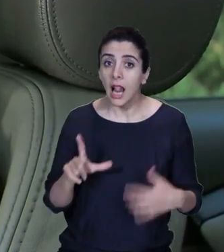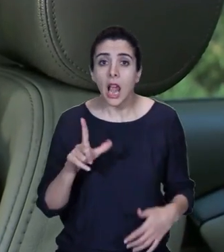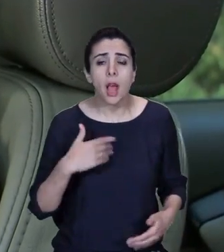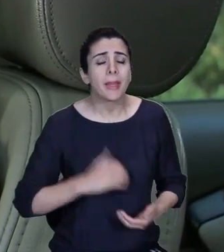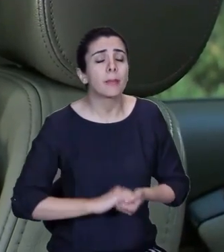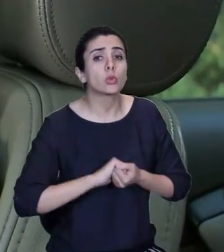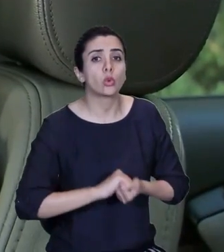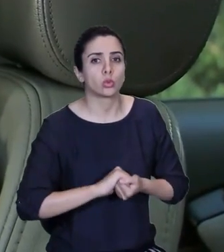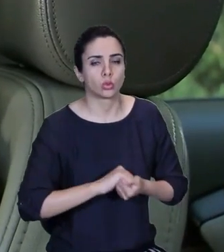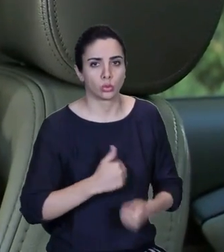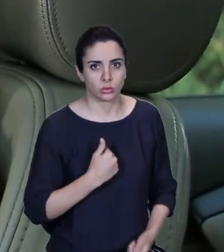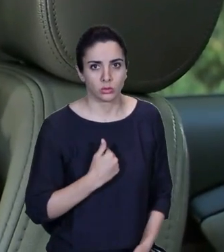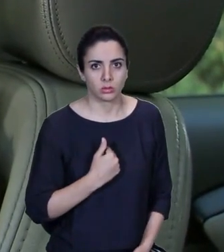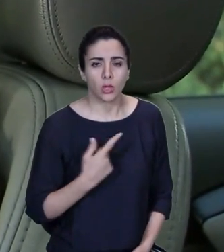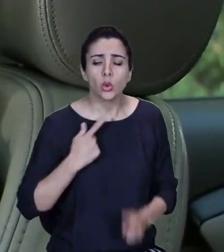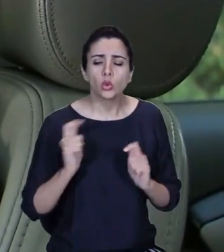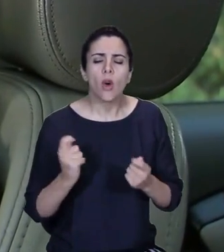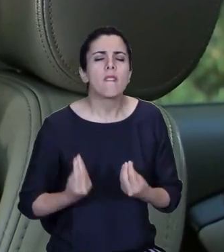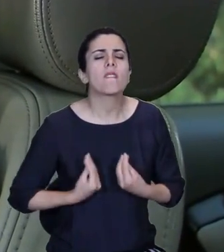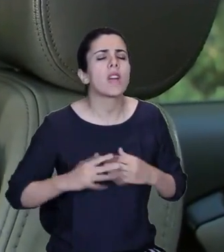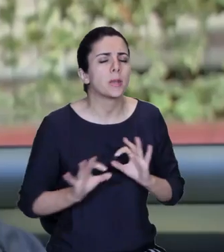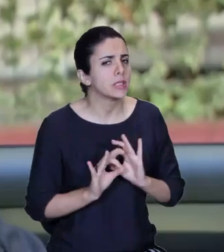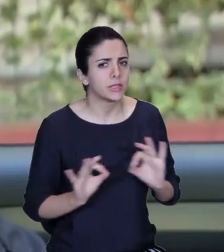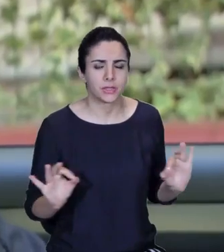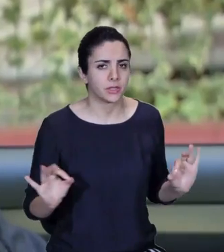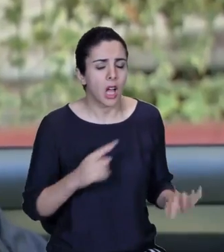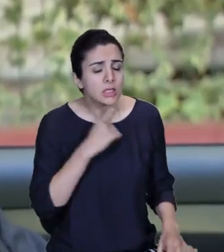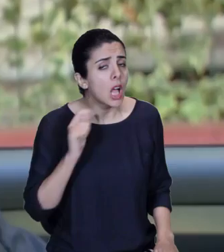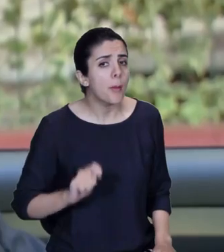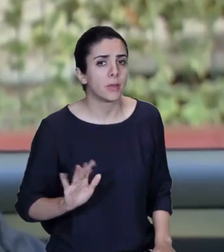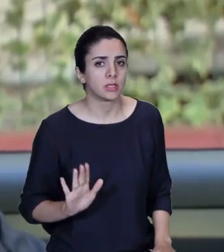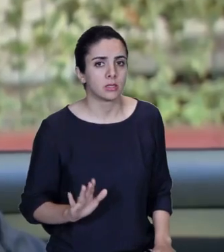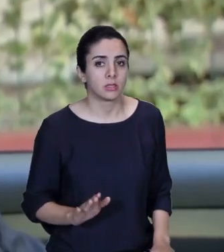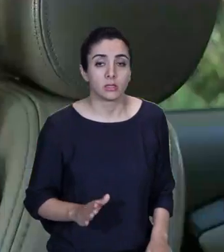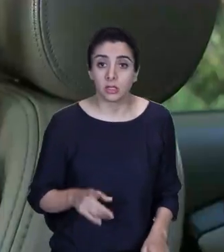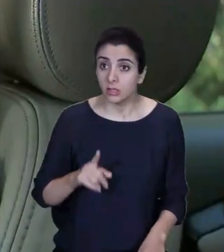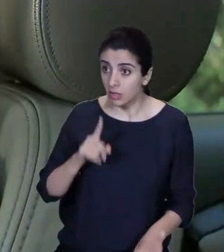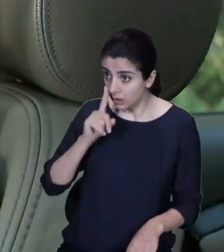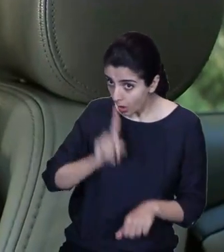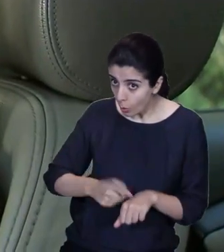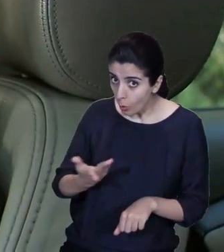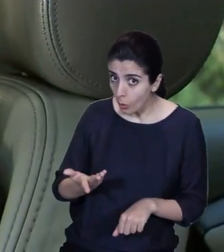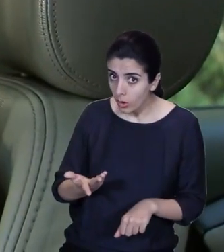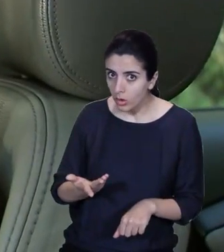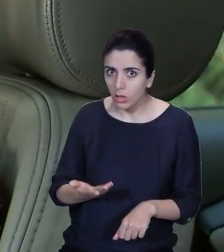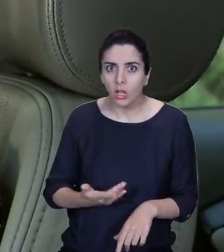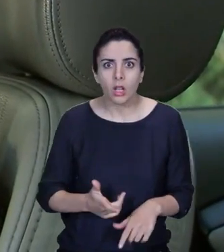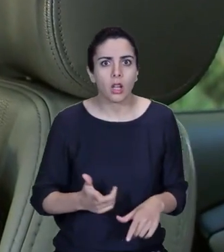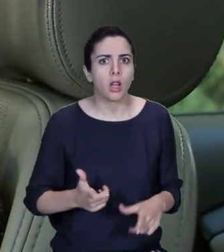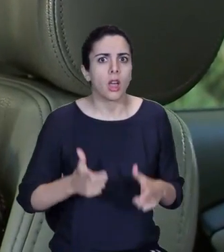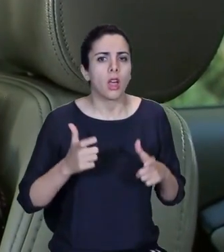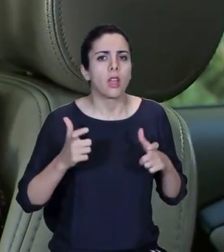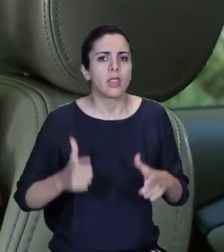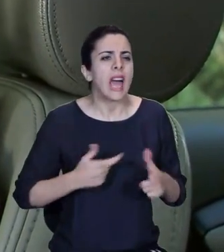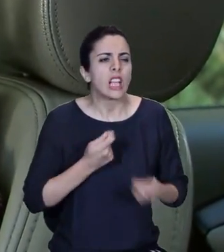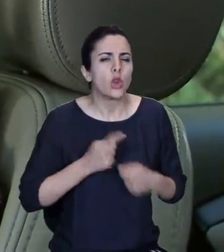Leyla benim dostum. Beni zor durumda bırakacak bir şey yapmaz asla. Emin misin? Nerede çalıştığımı